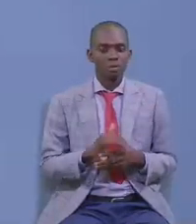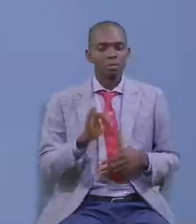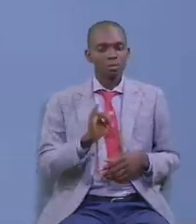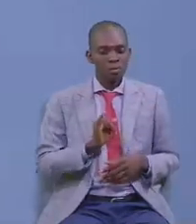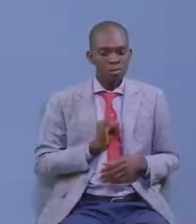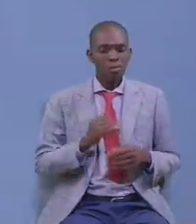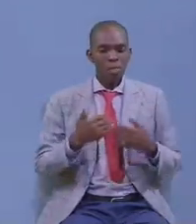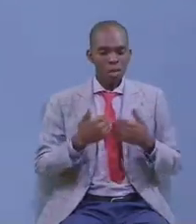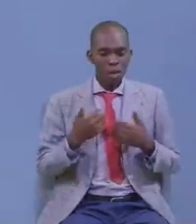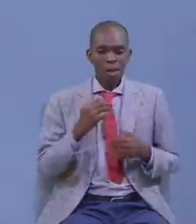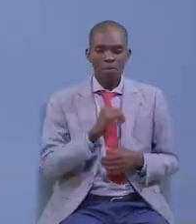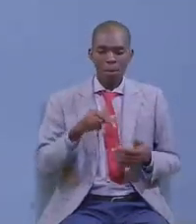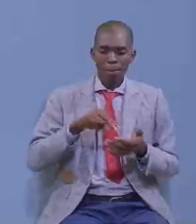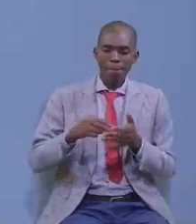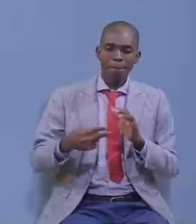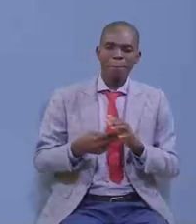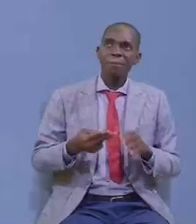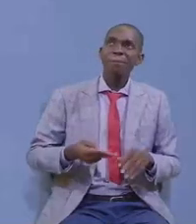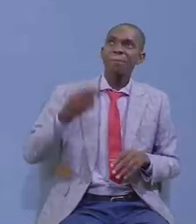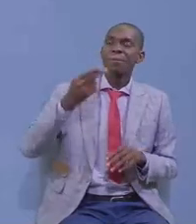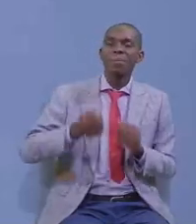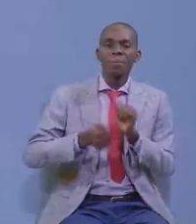Et un objectif plus élevé que le monde.